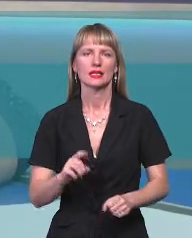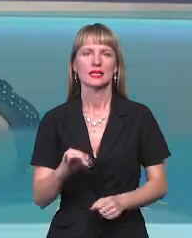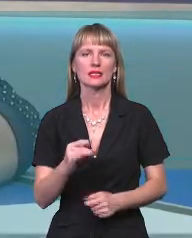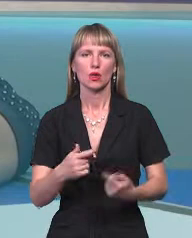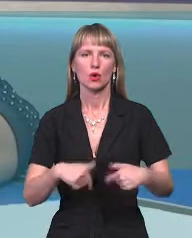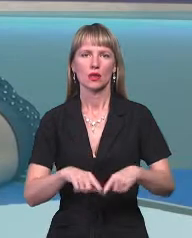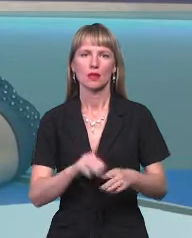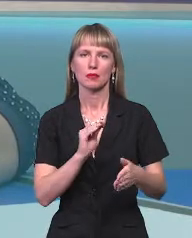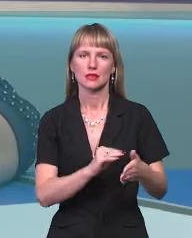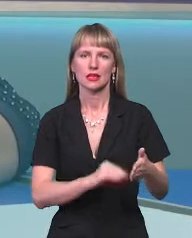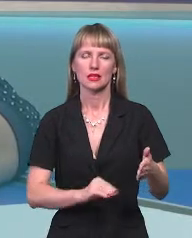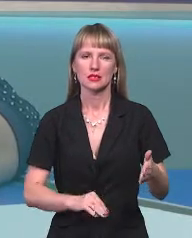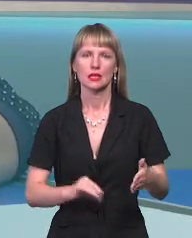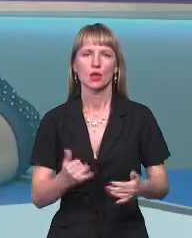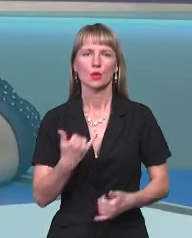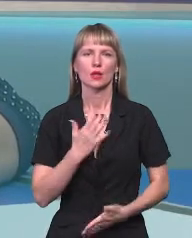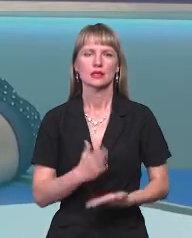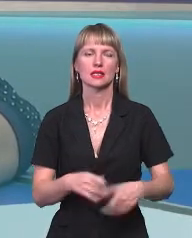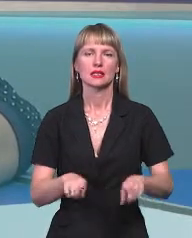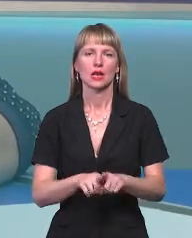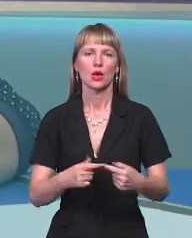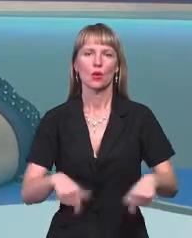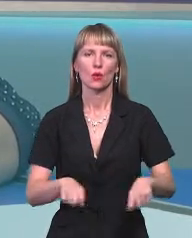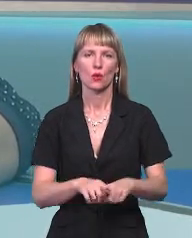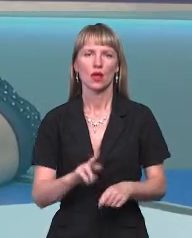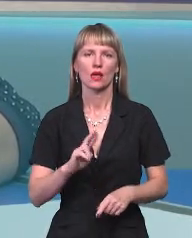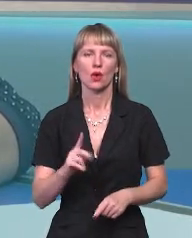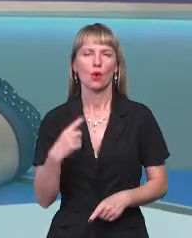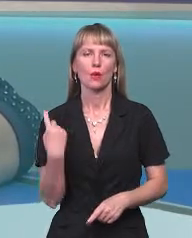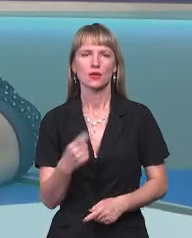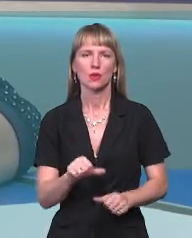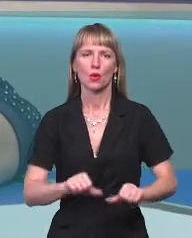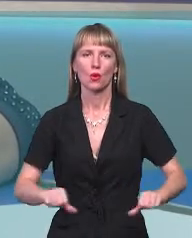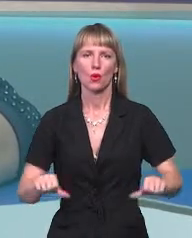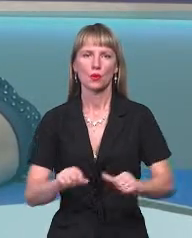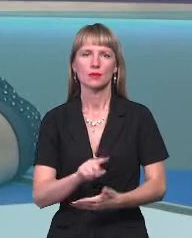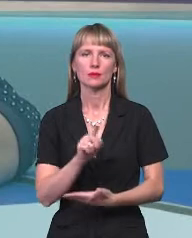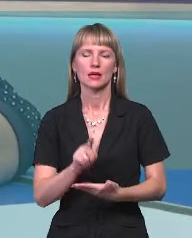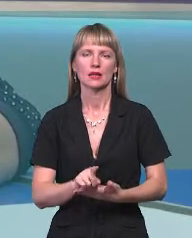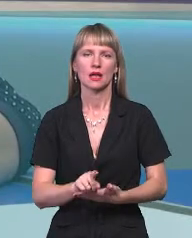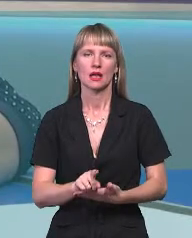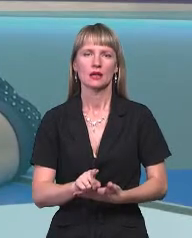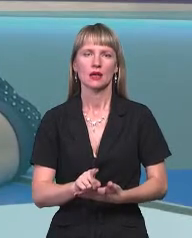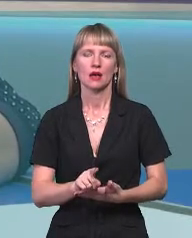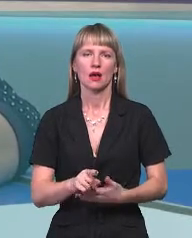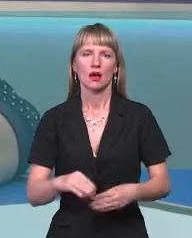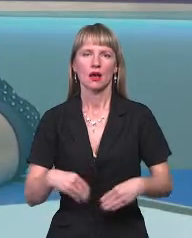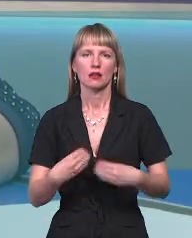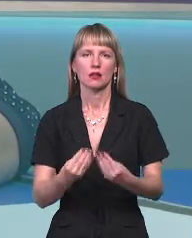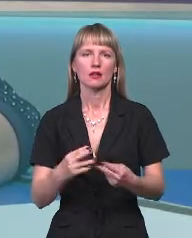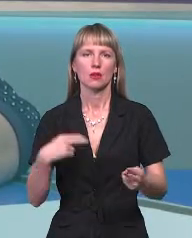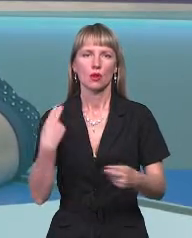статистики. І, безумовно, у нас є такий орган, як обласна комісія з питань погашення заборгованості. Аналогічні